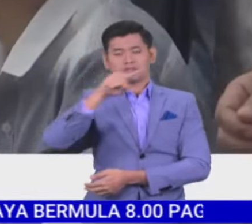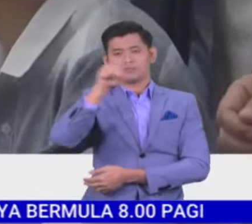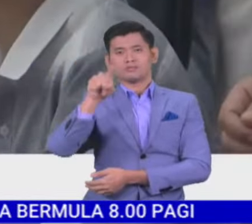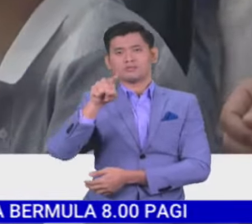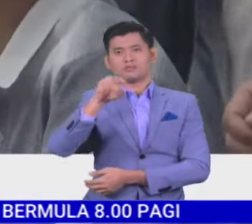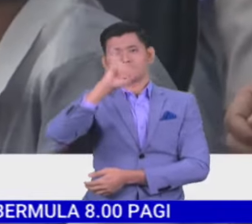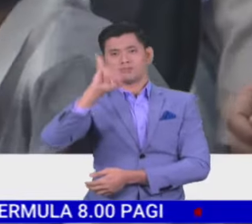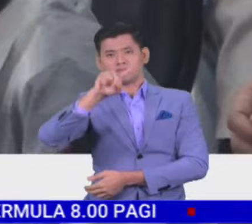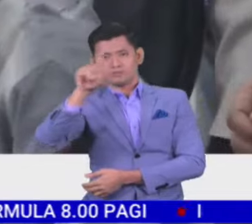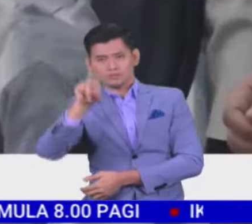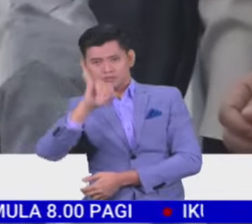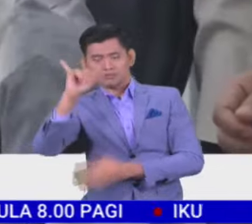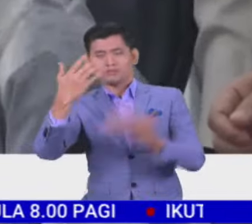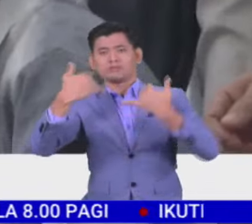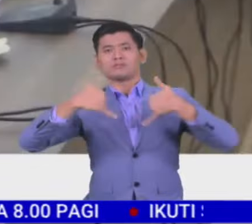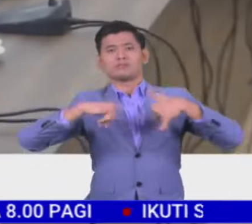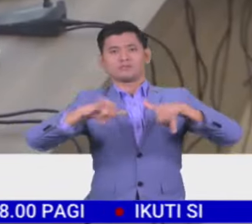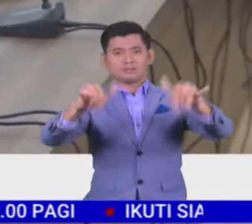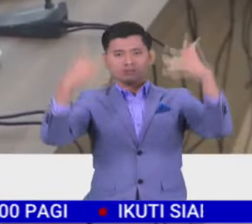masih pengurus